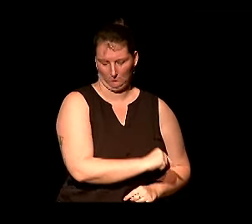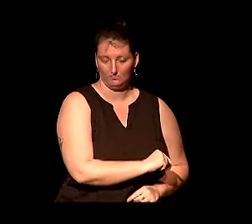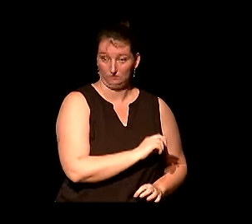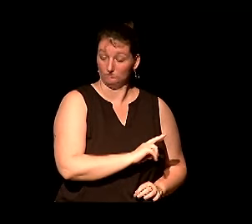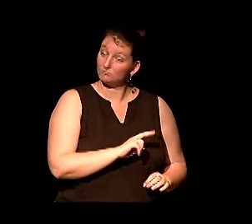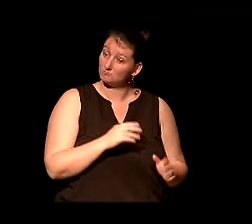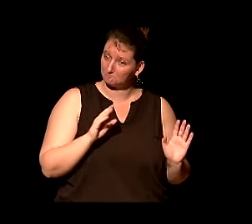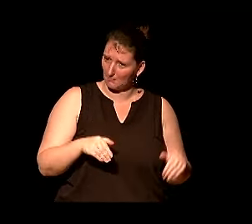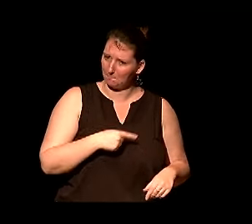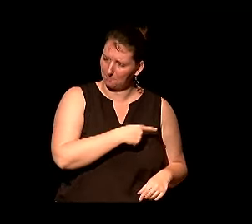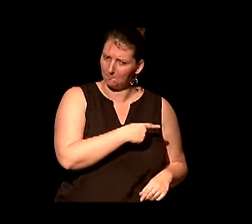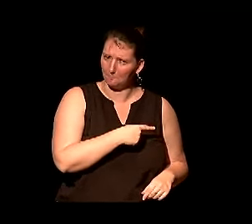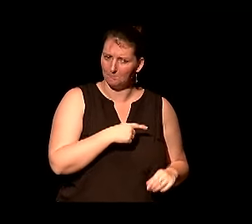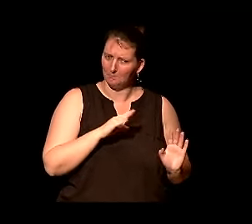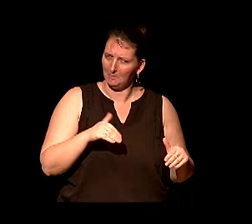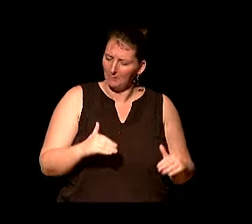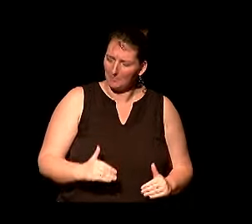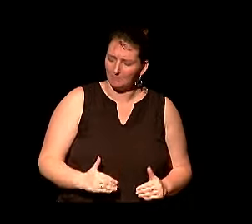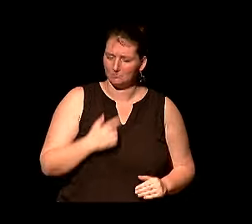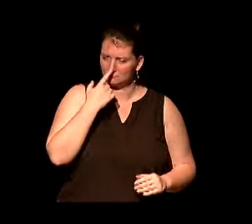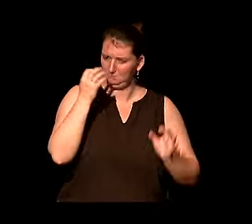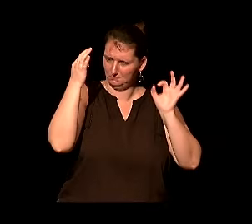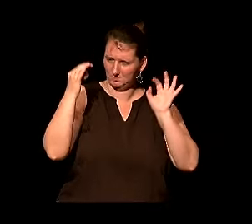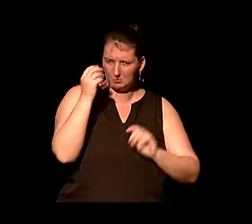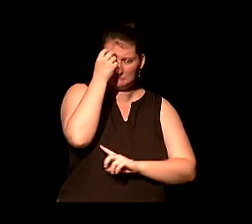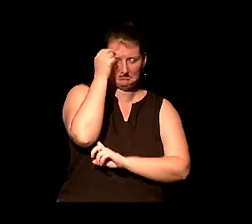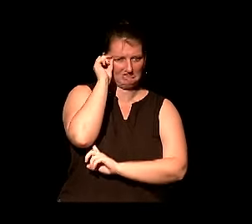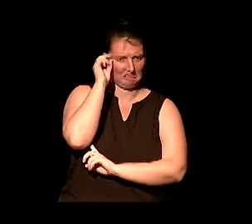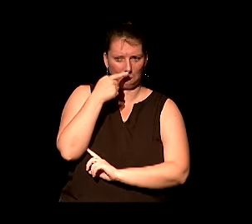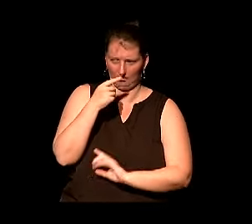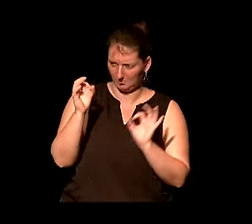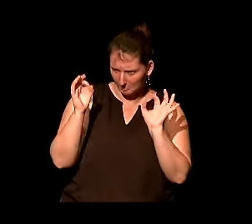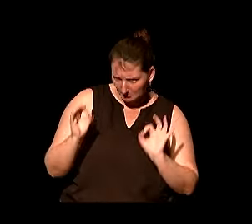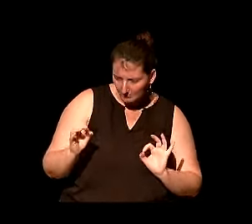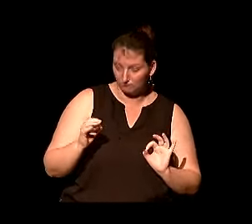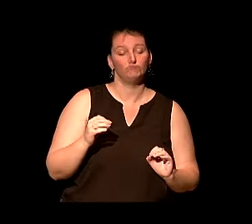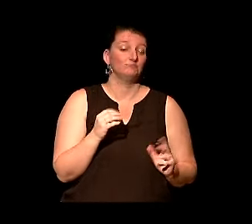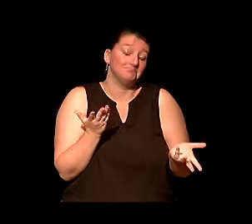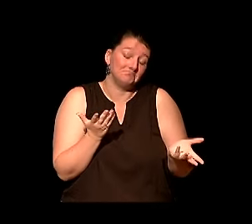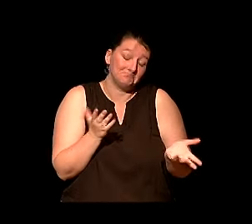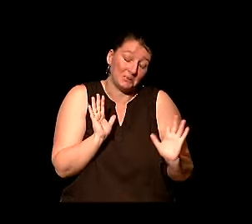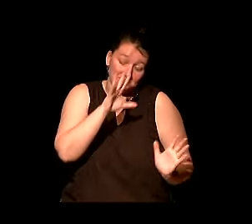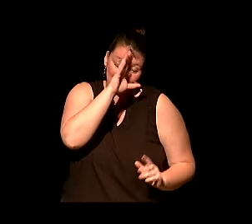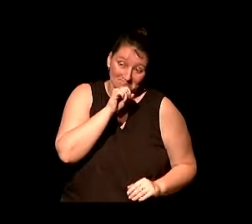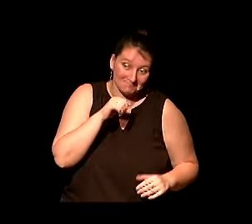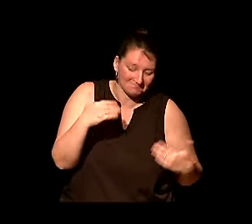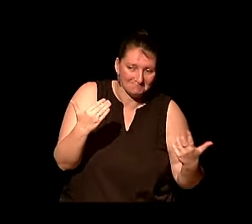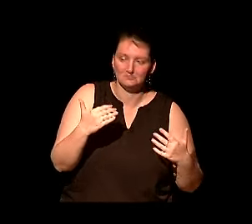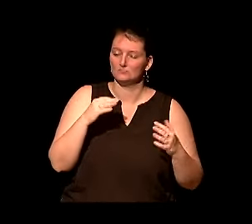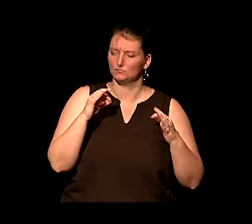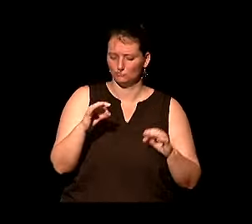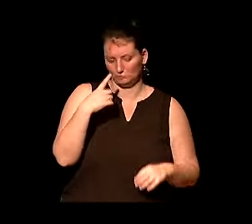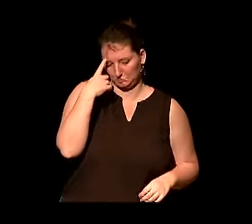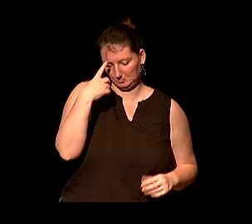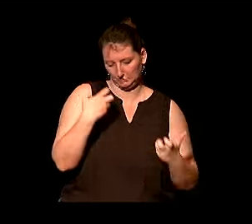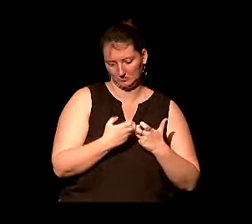un semblable art que Cézanne, enfin, une proximité, là aussi une coïncidence, disons, avec Cézanne. Je pense par